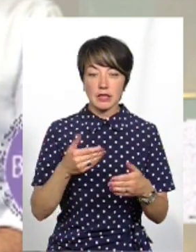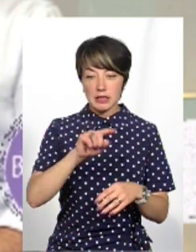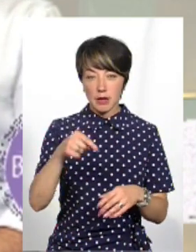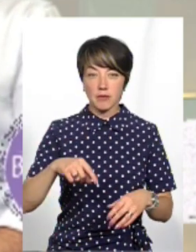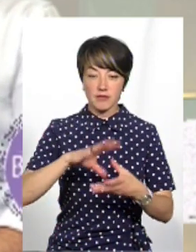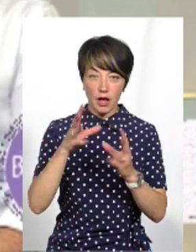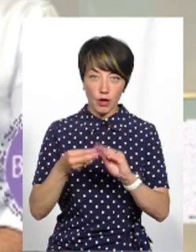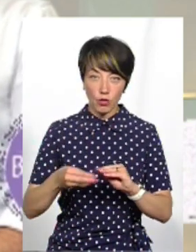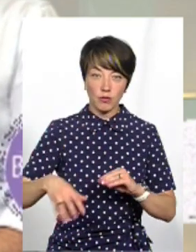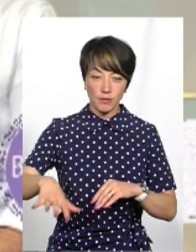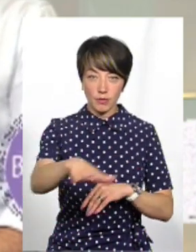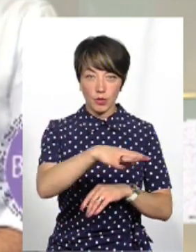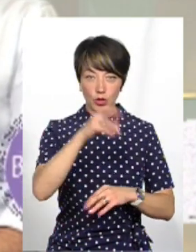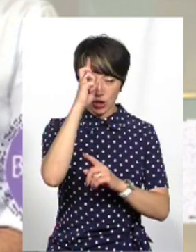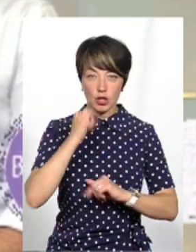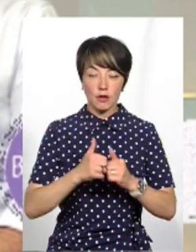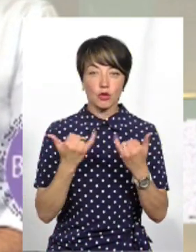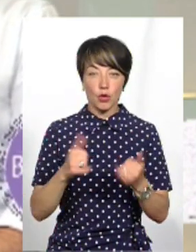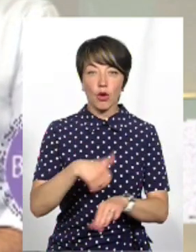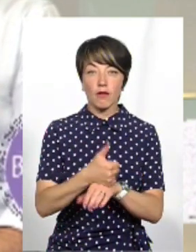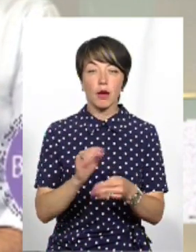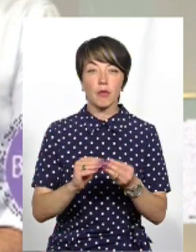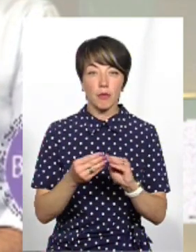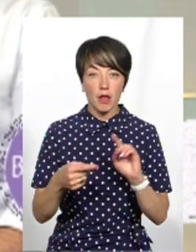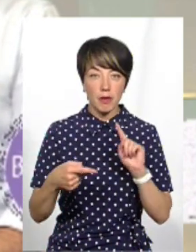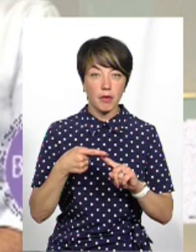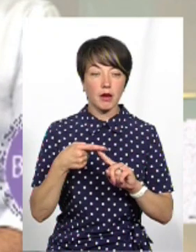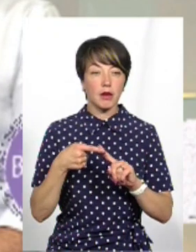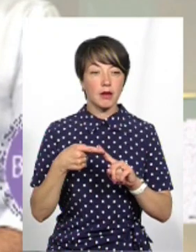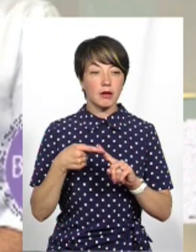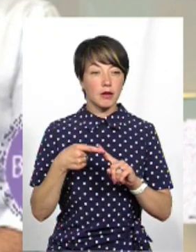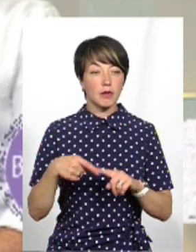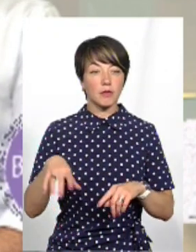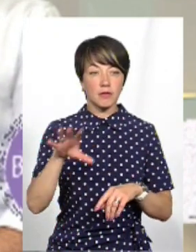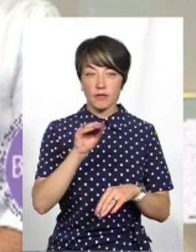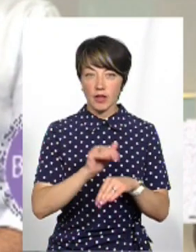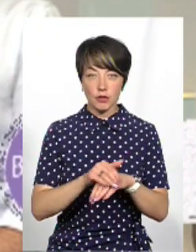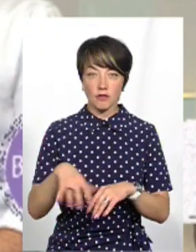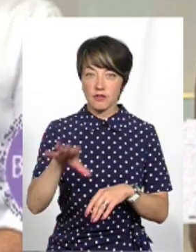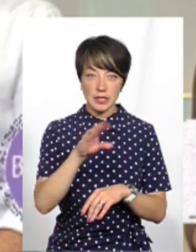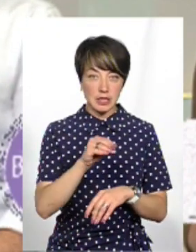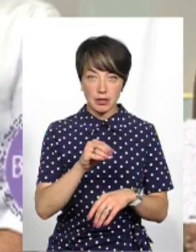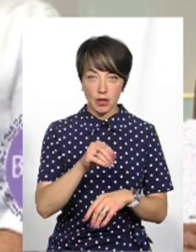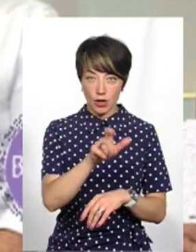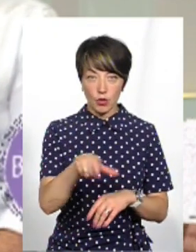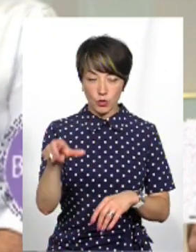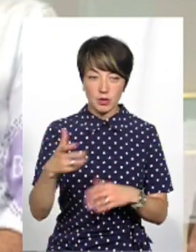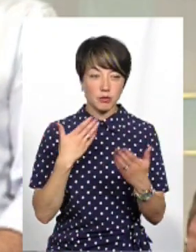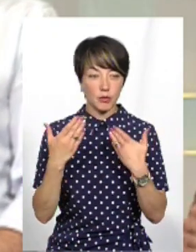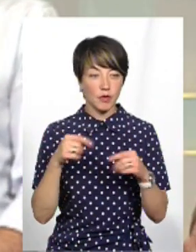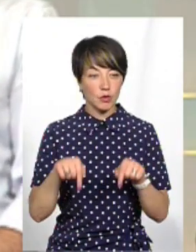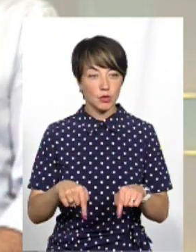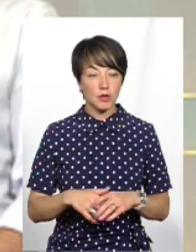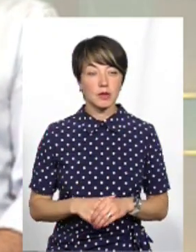запитів взагалі в суспільстві. Тобто навіть сьогодні у нас головна проблема, це і, власне, про що й говорили фактично, напевно, всі люди, з якими